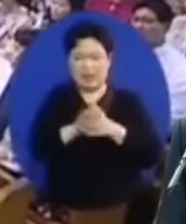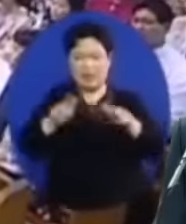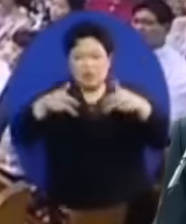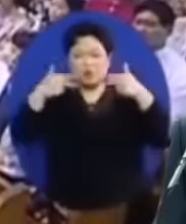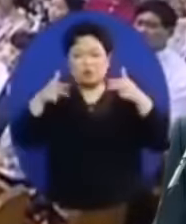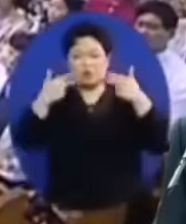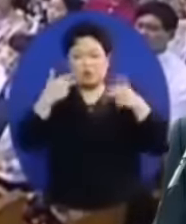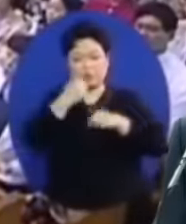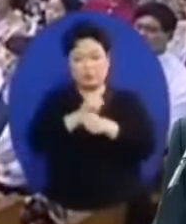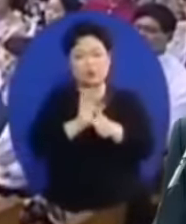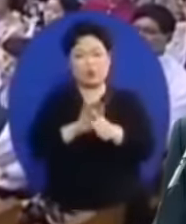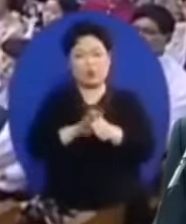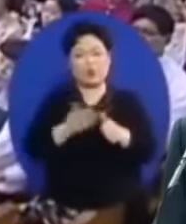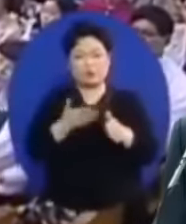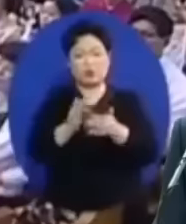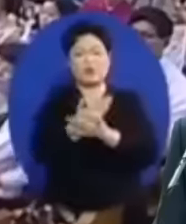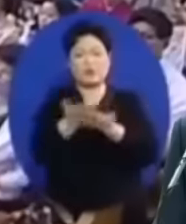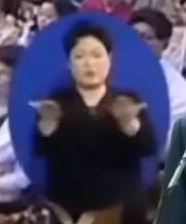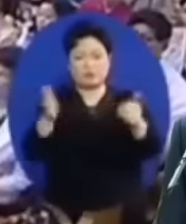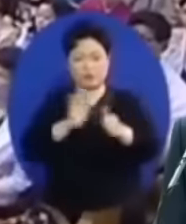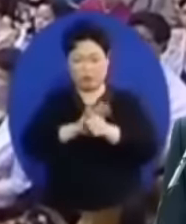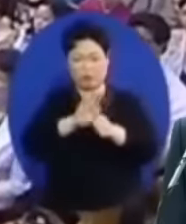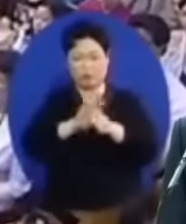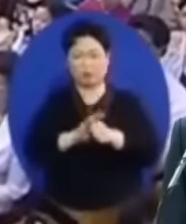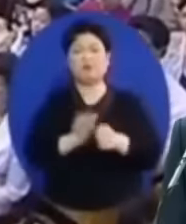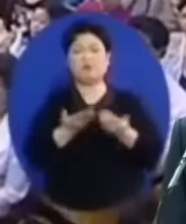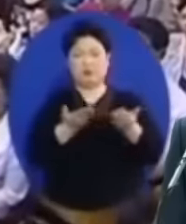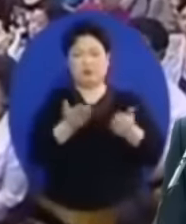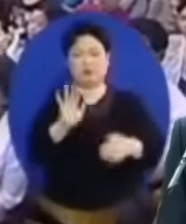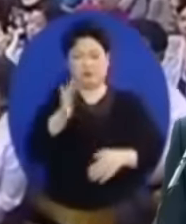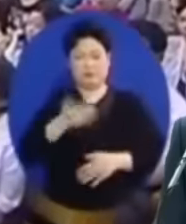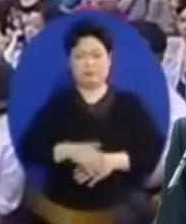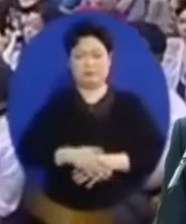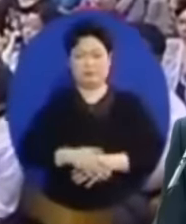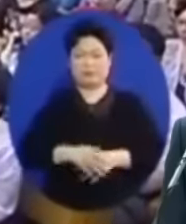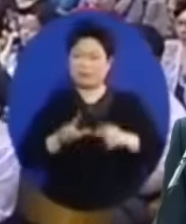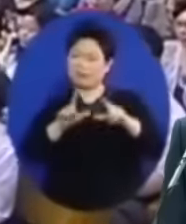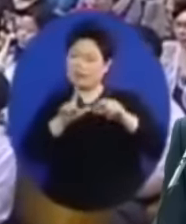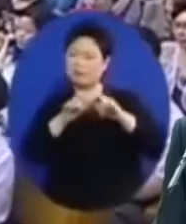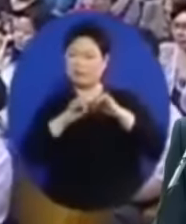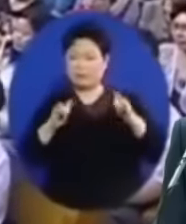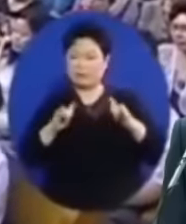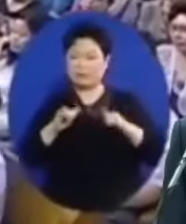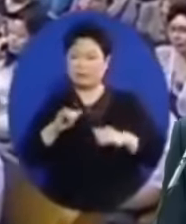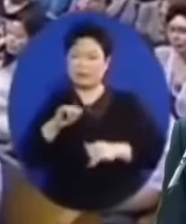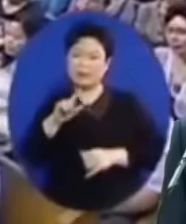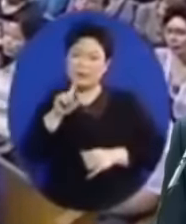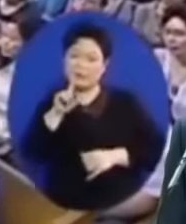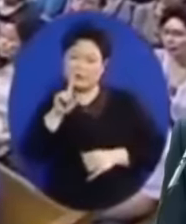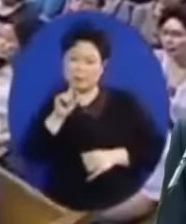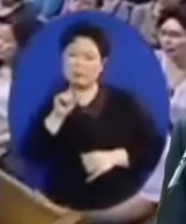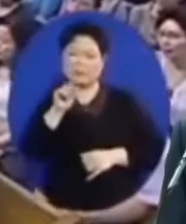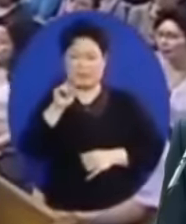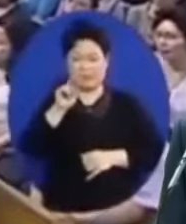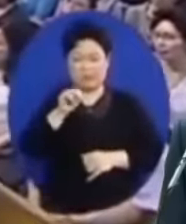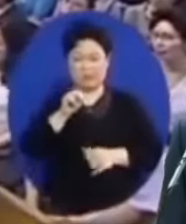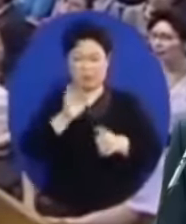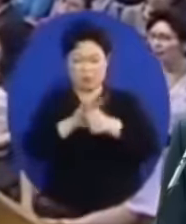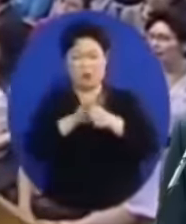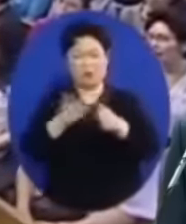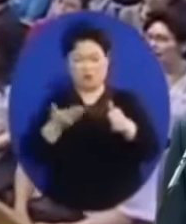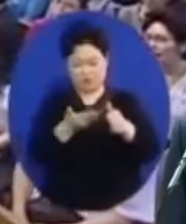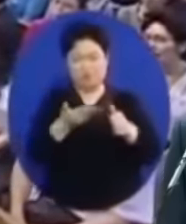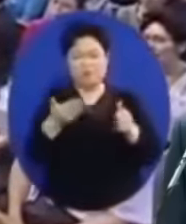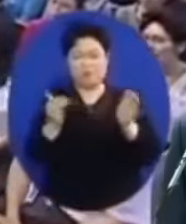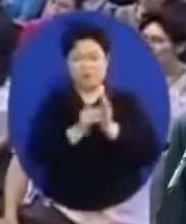국수를 하는데 도와주고 나누는데 도움을 준 것입니다. 일부 사람들은 몇만 원의 돈을 가져와서 보태주기도 한